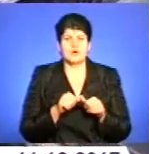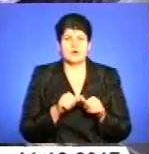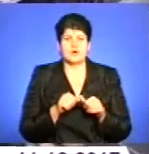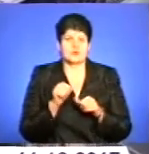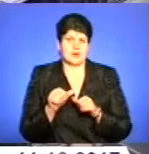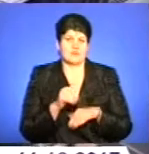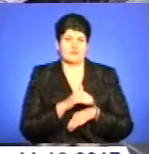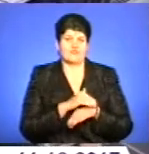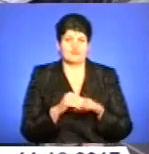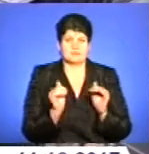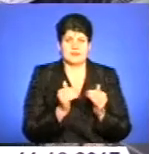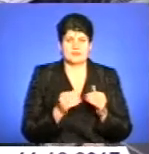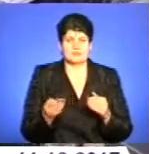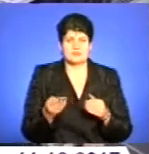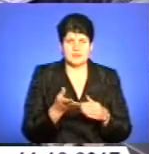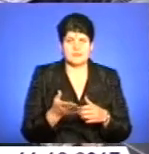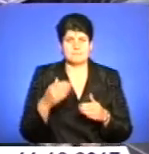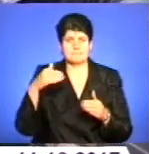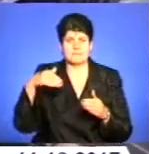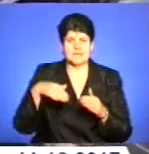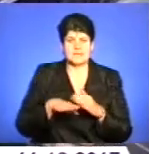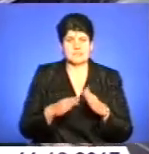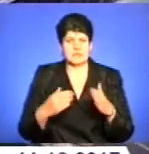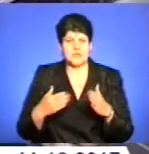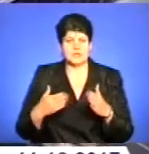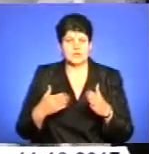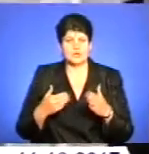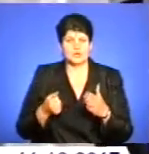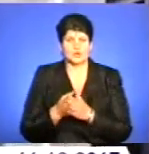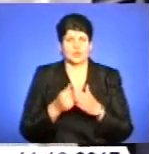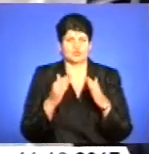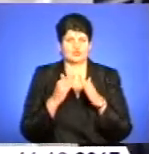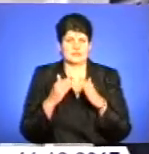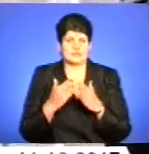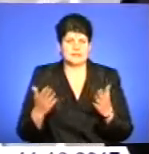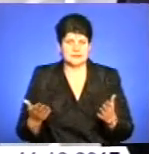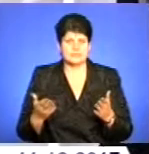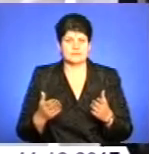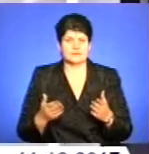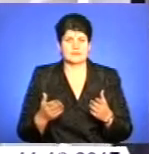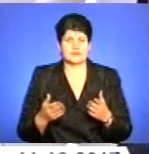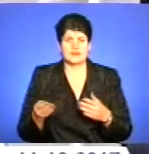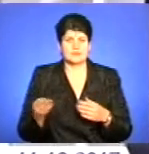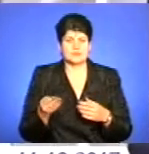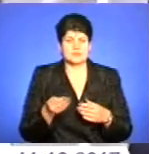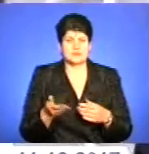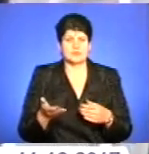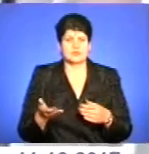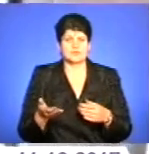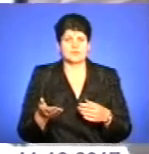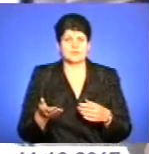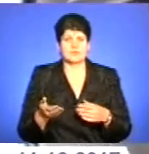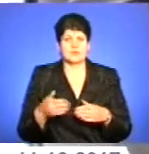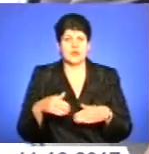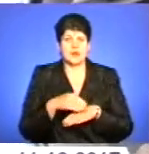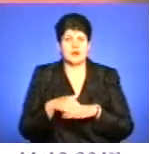посипані. Добре. Під'їзди до будинків, а так все нормально. Не посипано, давніх не посипано, по дворах